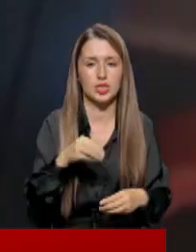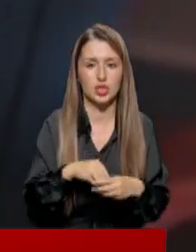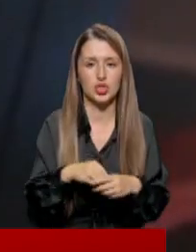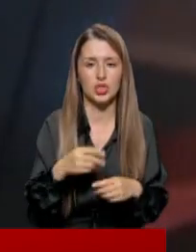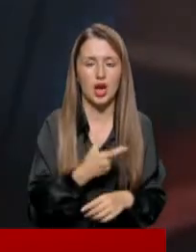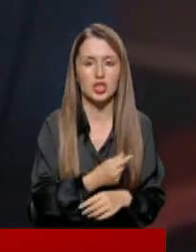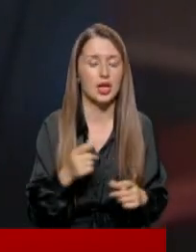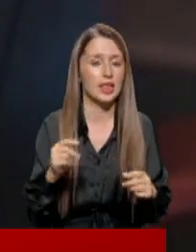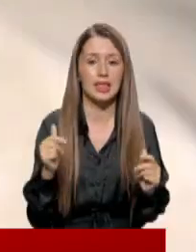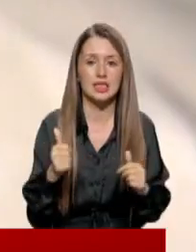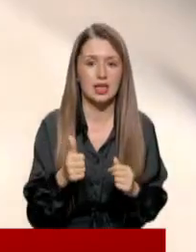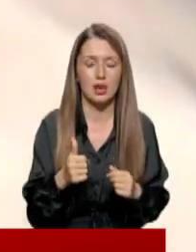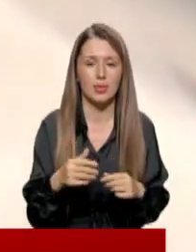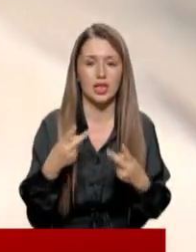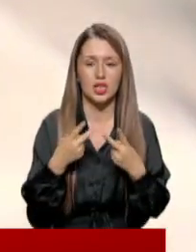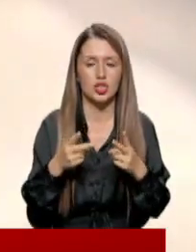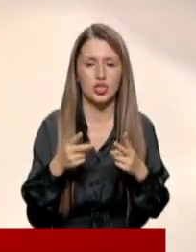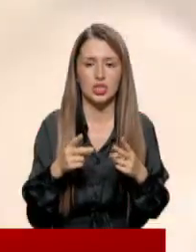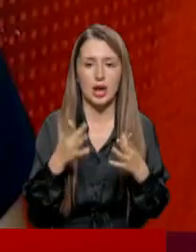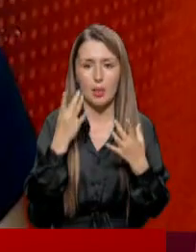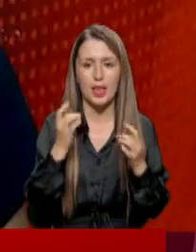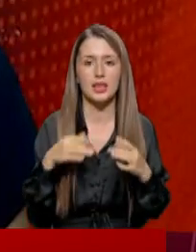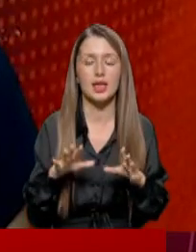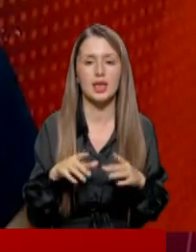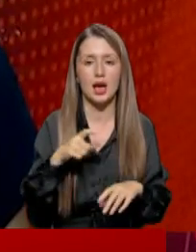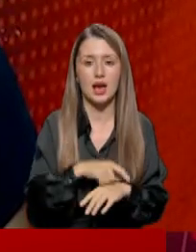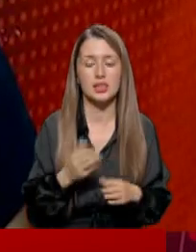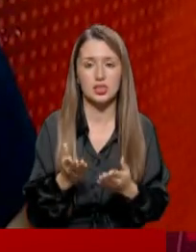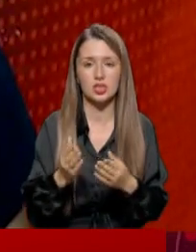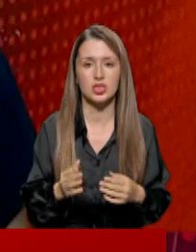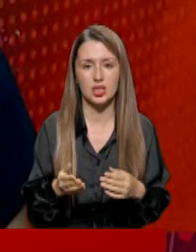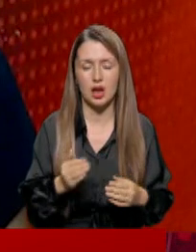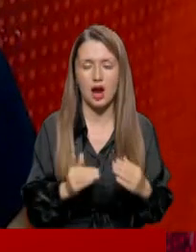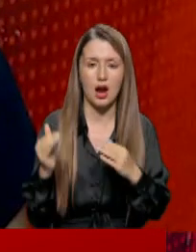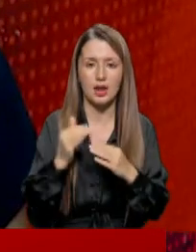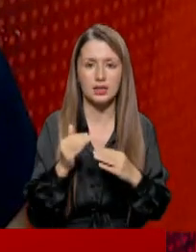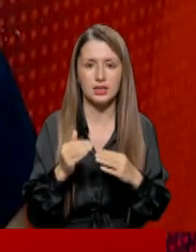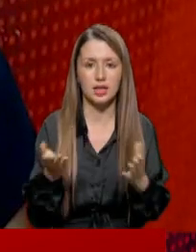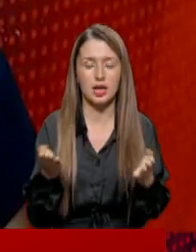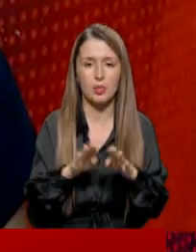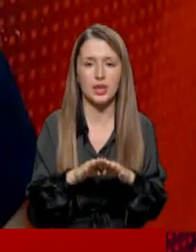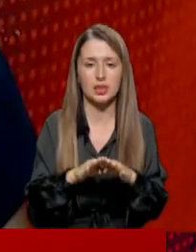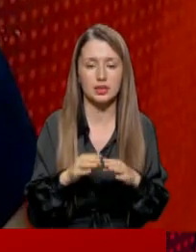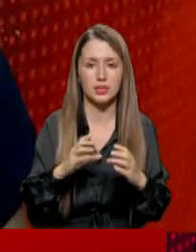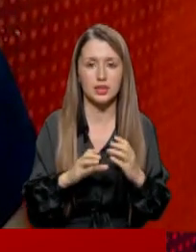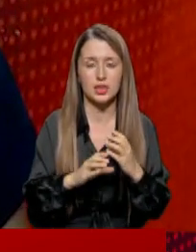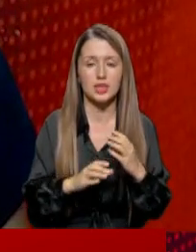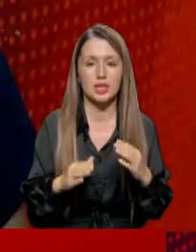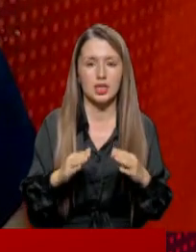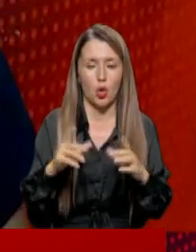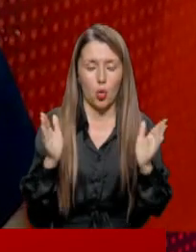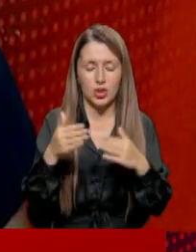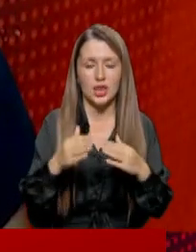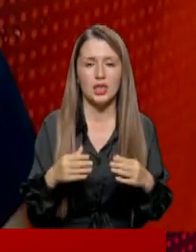zaman tanımlanacak, sistem ne zaman açılacak belli değil. Hasta yatışları arttı tabii ki. Kapattığımız servisleri teker teker